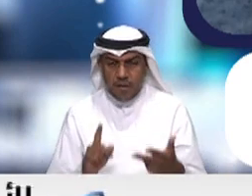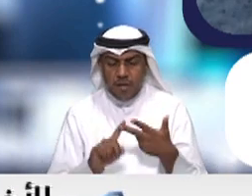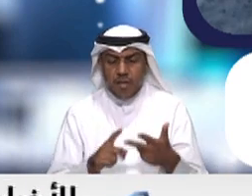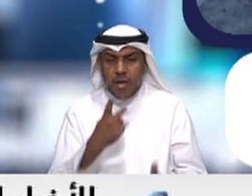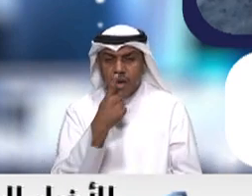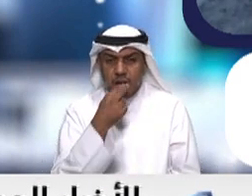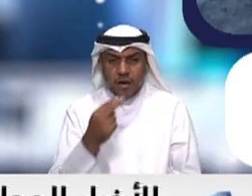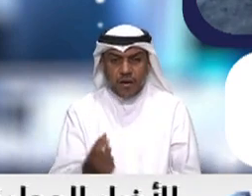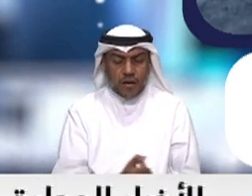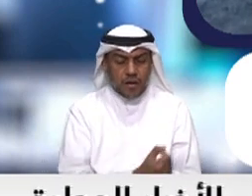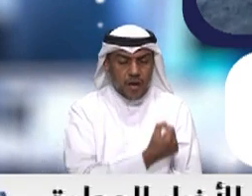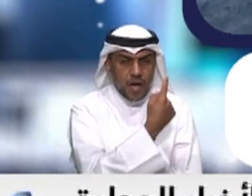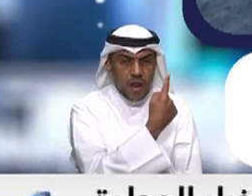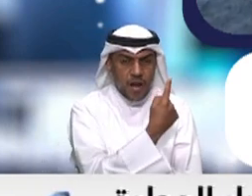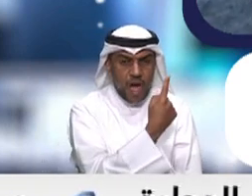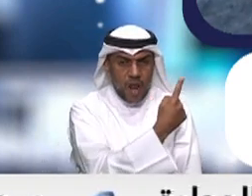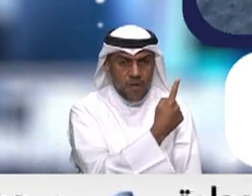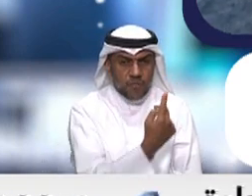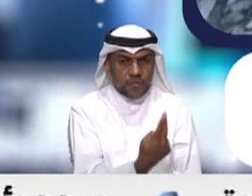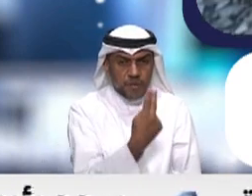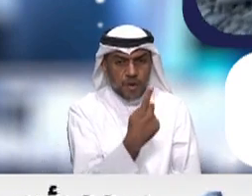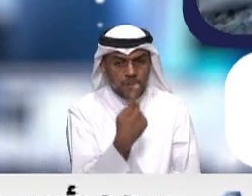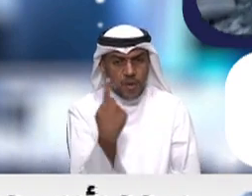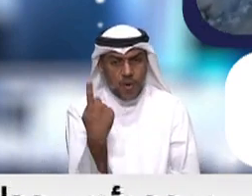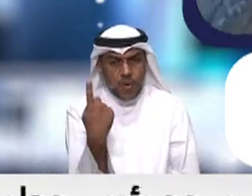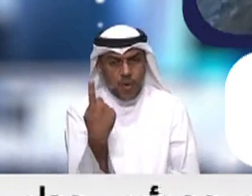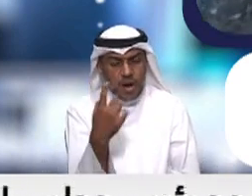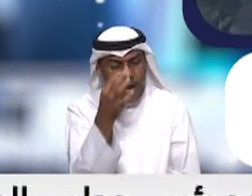وبالتالي هو يحاول في